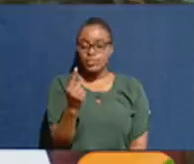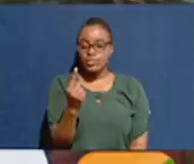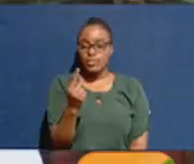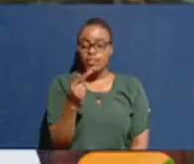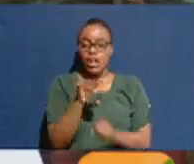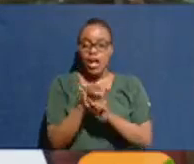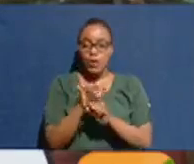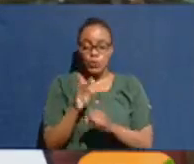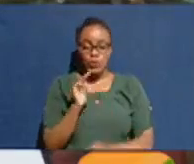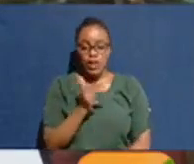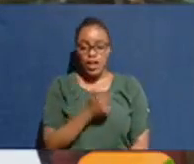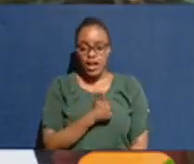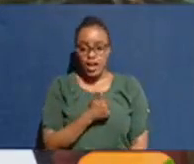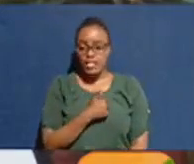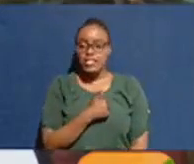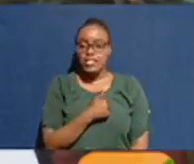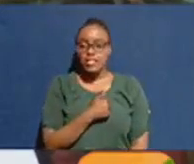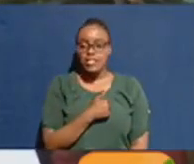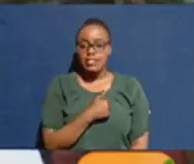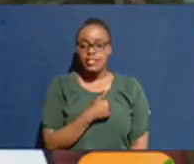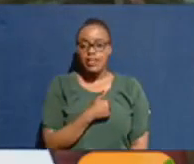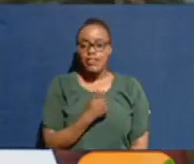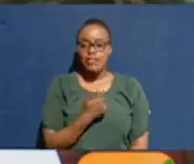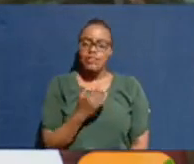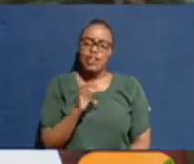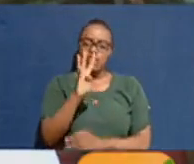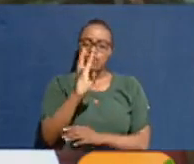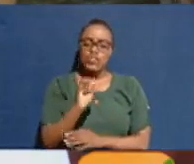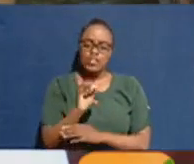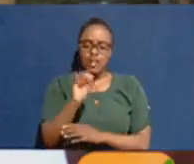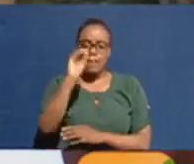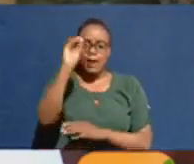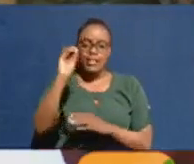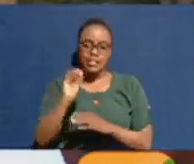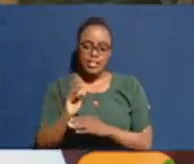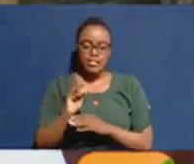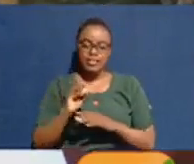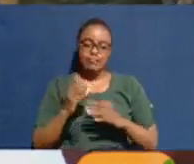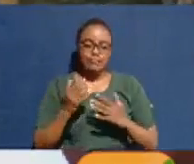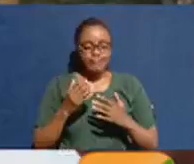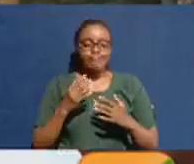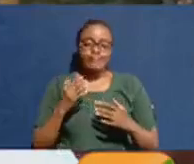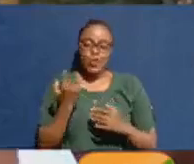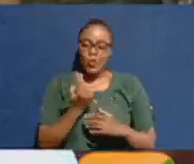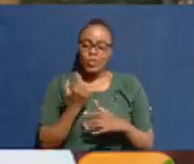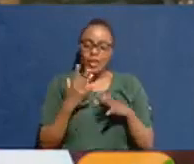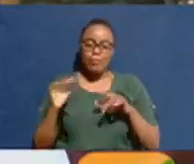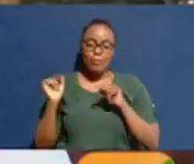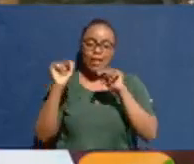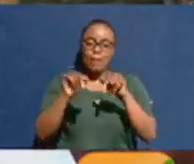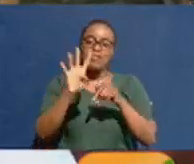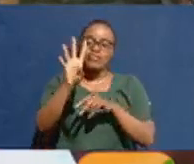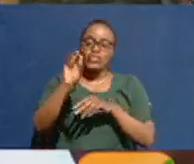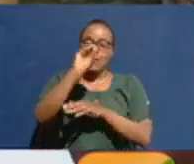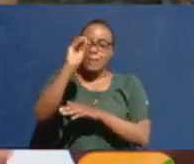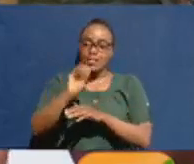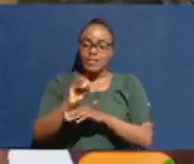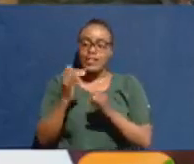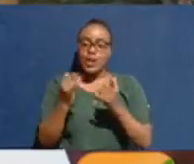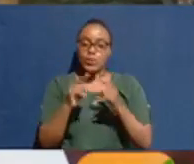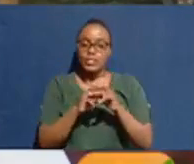many of us are running over 40% occupancy and now starting to see